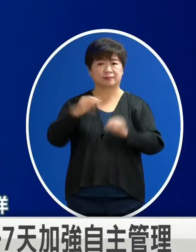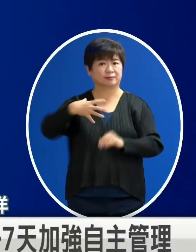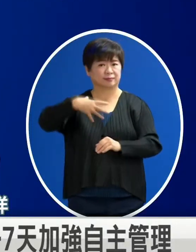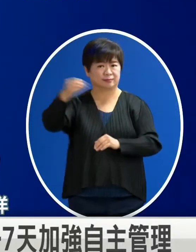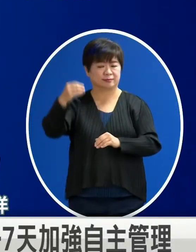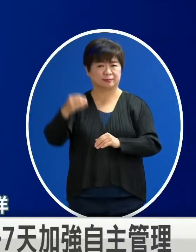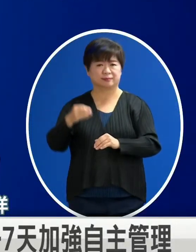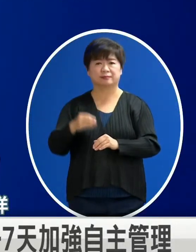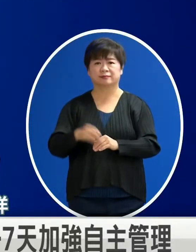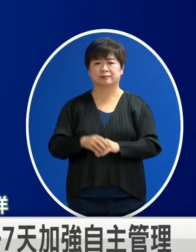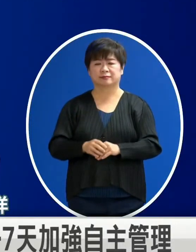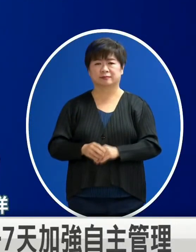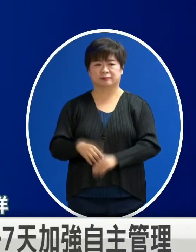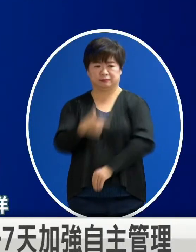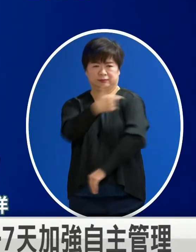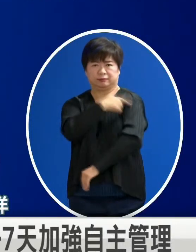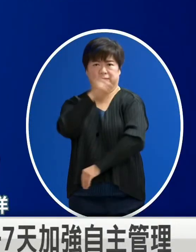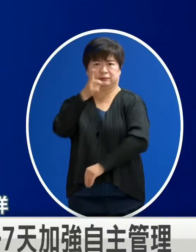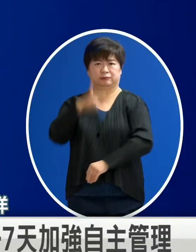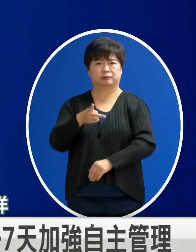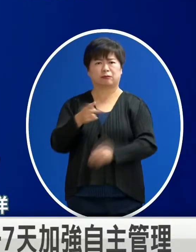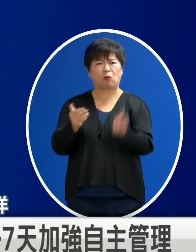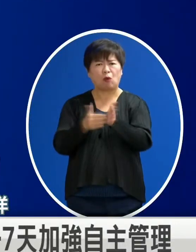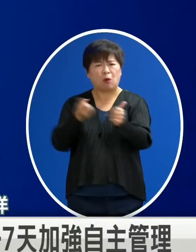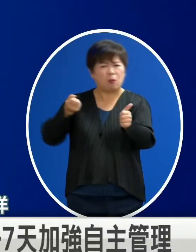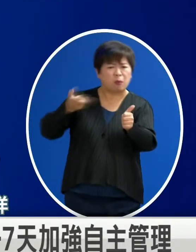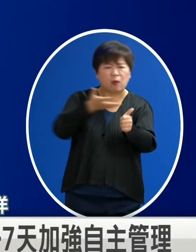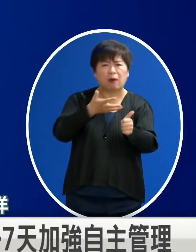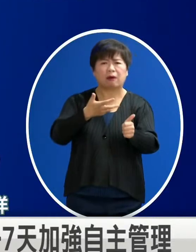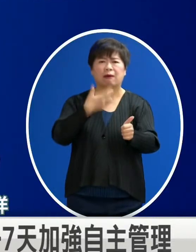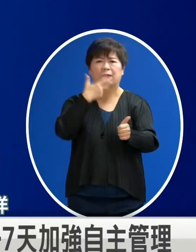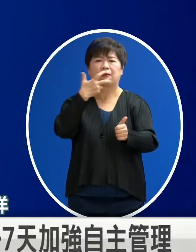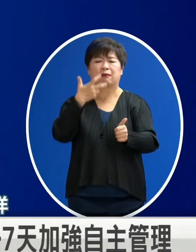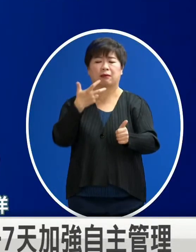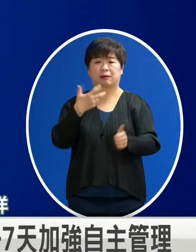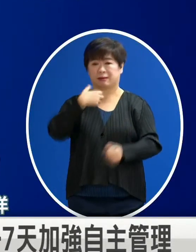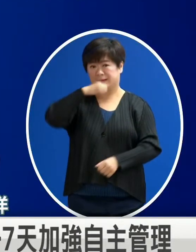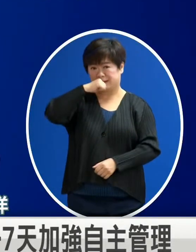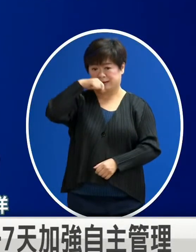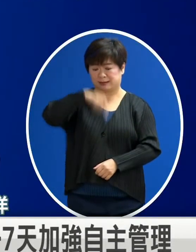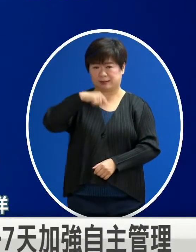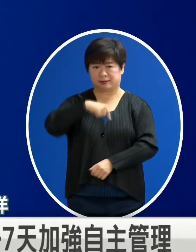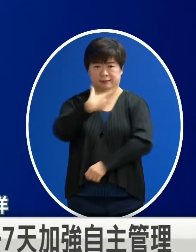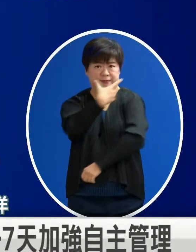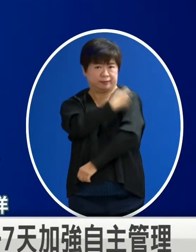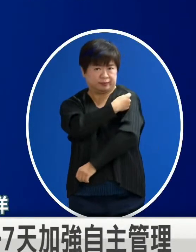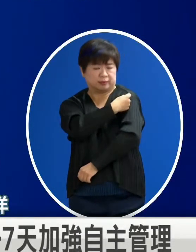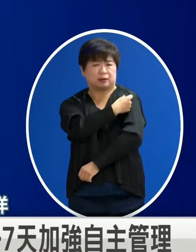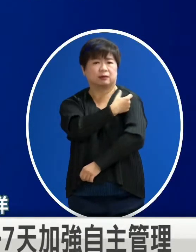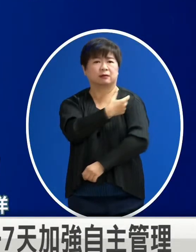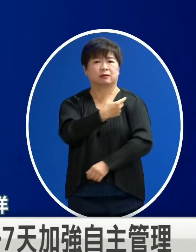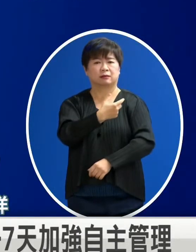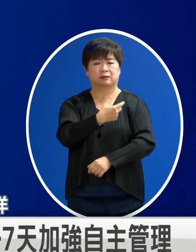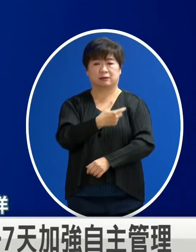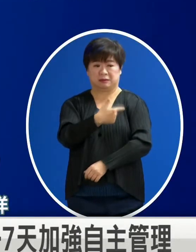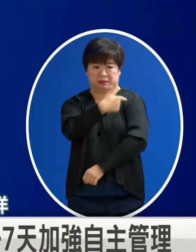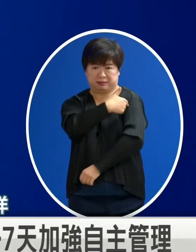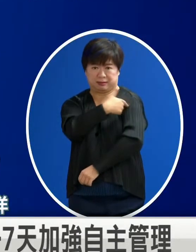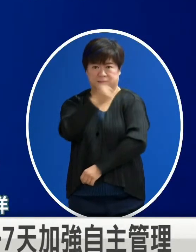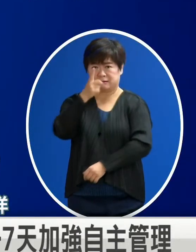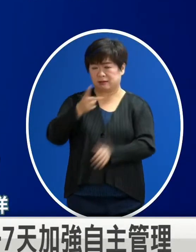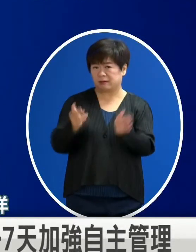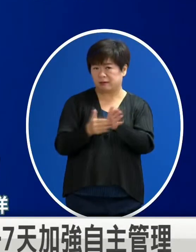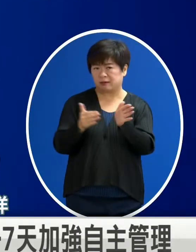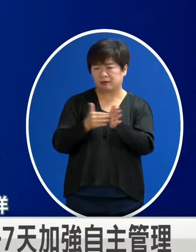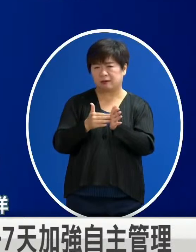就是有关突破性感染的部分啊。那它的定义就是我们在国内的疫苗接种后完整的2剂